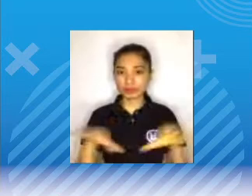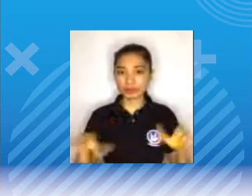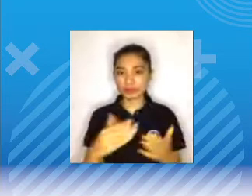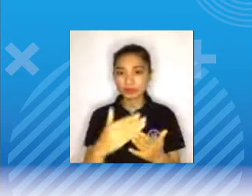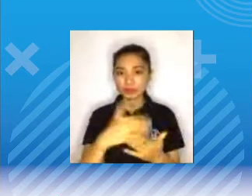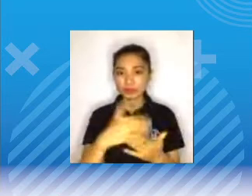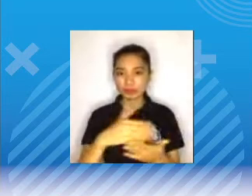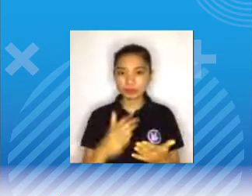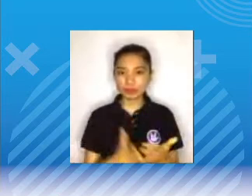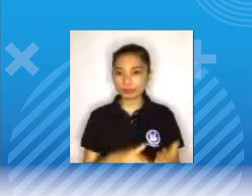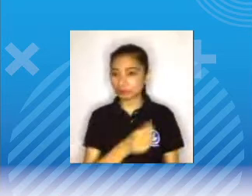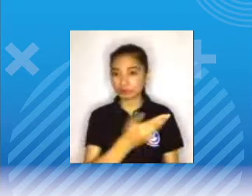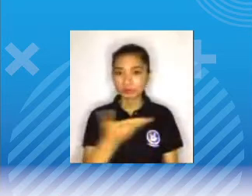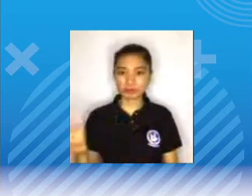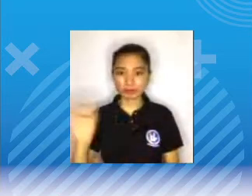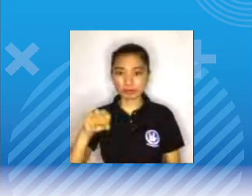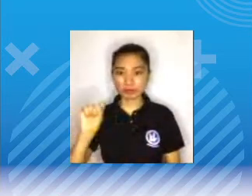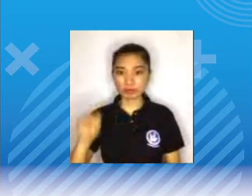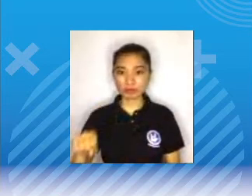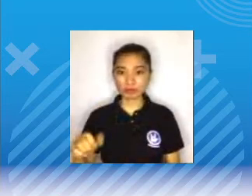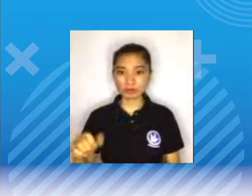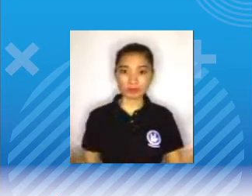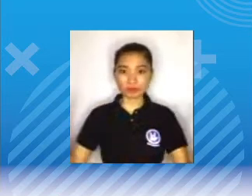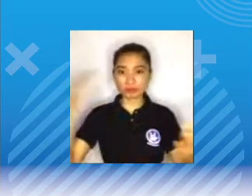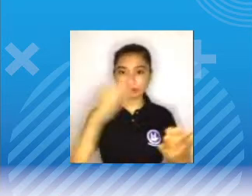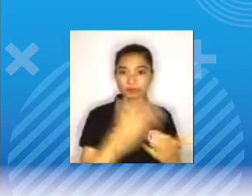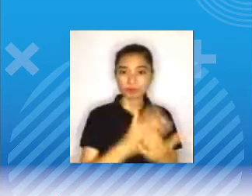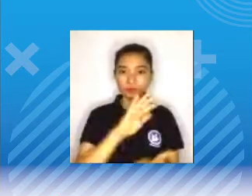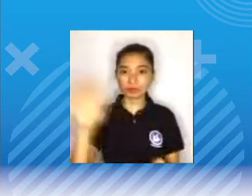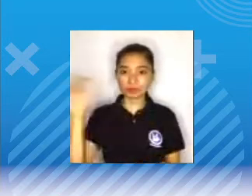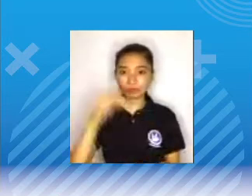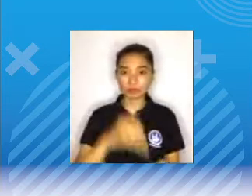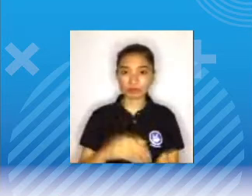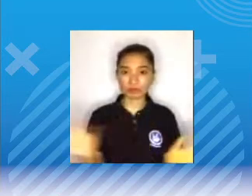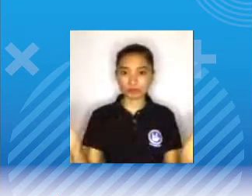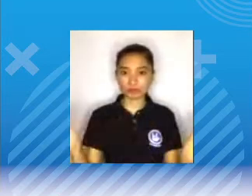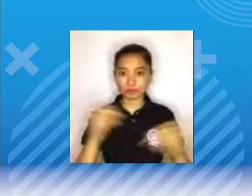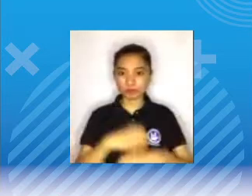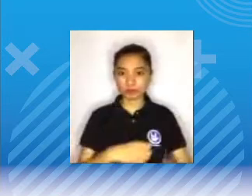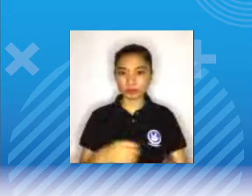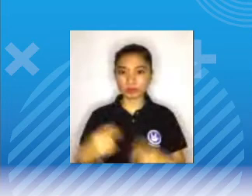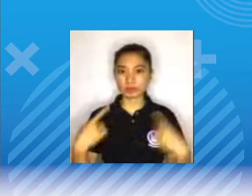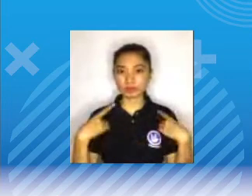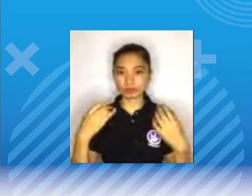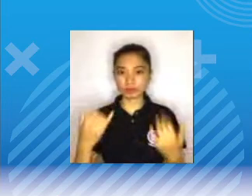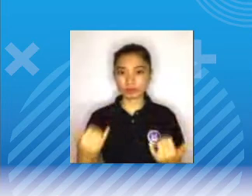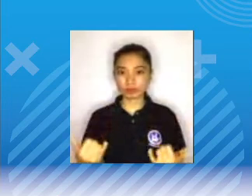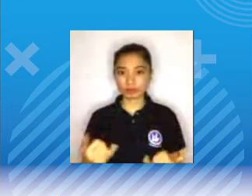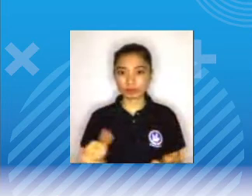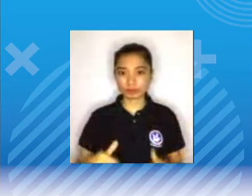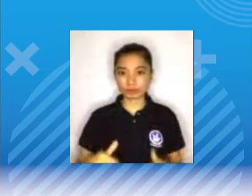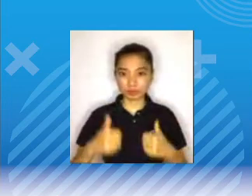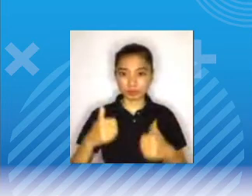bulwagan, ayan, so talagang physically present tayo. Pero ngayon, dahil dala din po ng pandemya, kasi ang